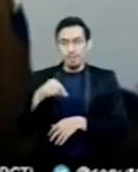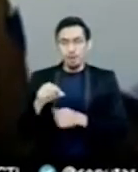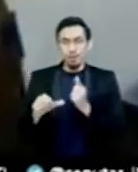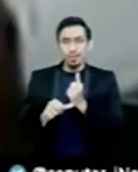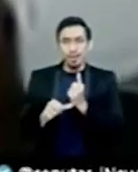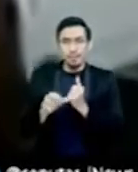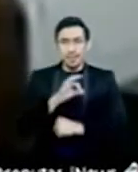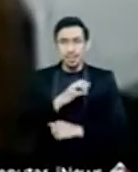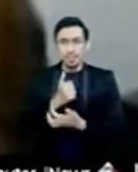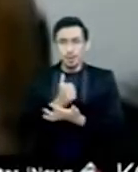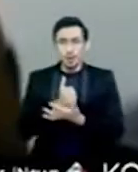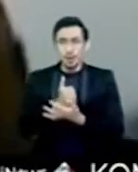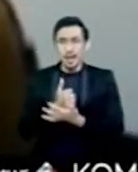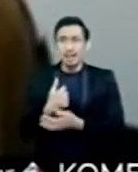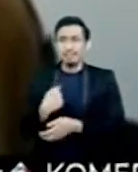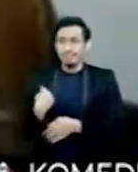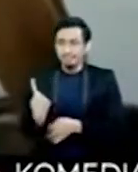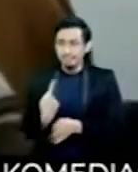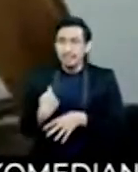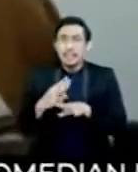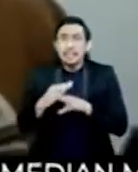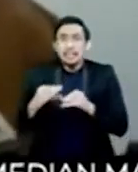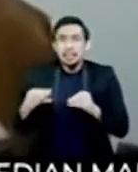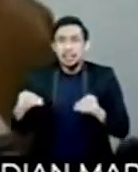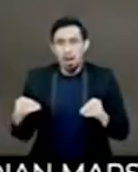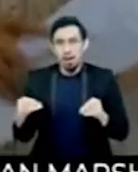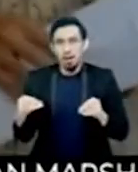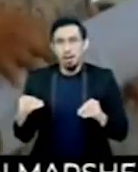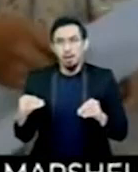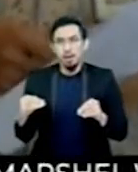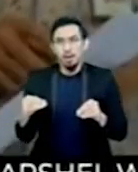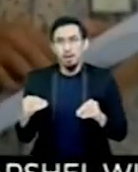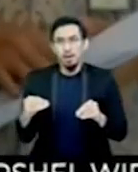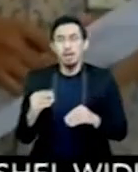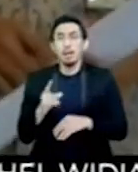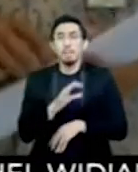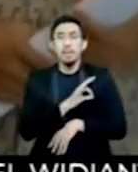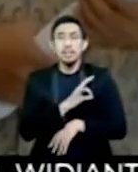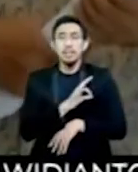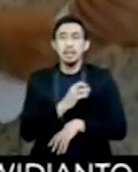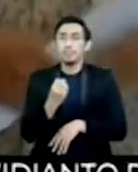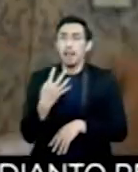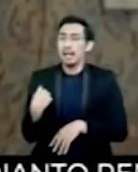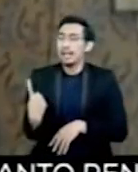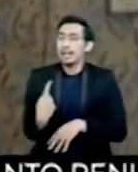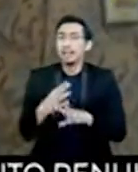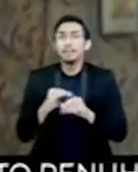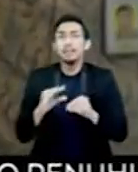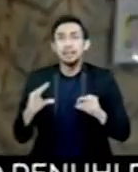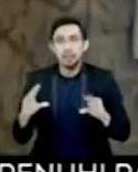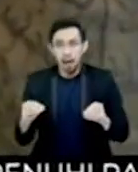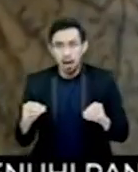pekerja kerja di Oh ya atas perintah di dalam Konferensi